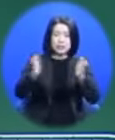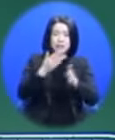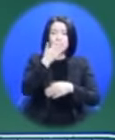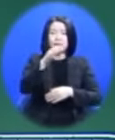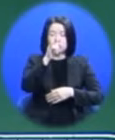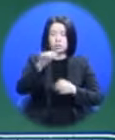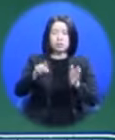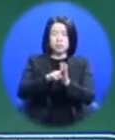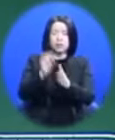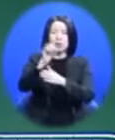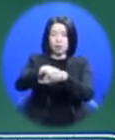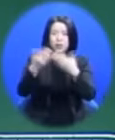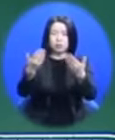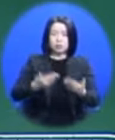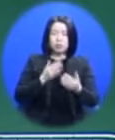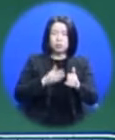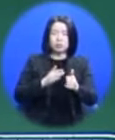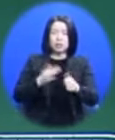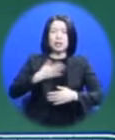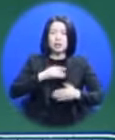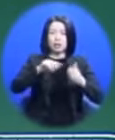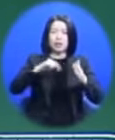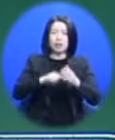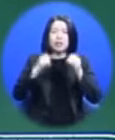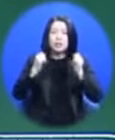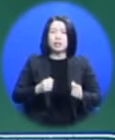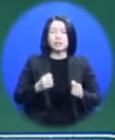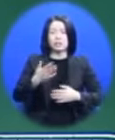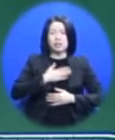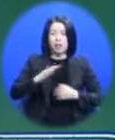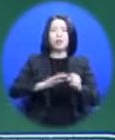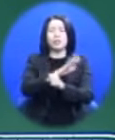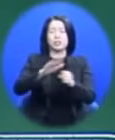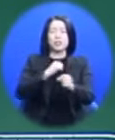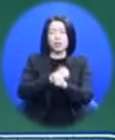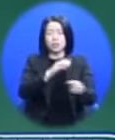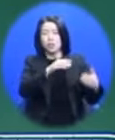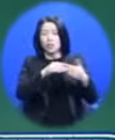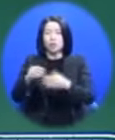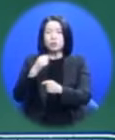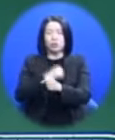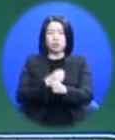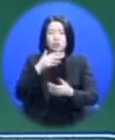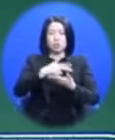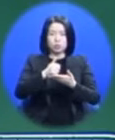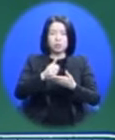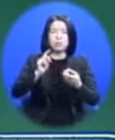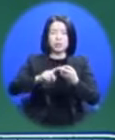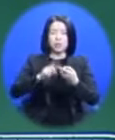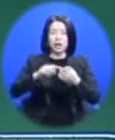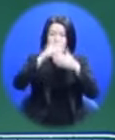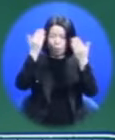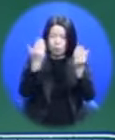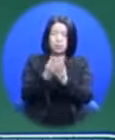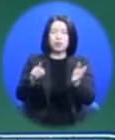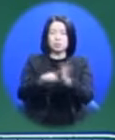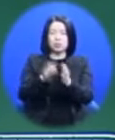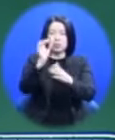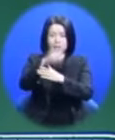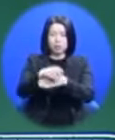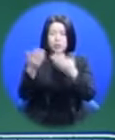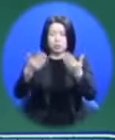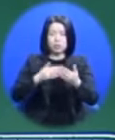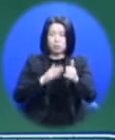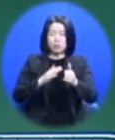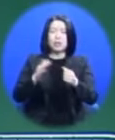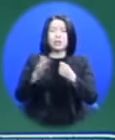믿음을 허락하여 주시옵소서. 내 안에 계셔서 나를 사랑하시고 인도하시는 주님에 대한 온전한 믿음을 허락하여 주소서.